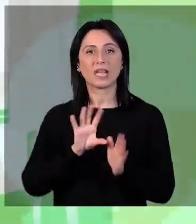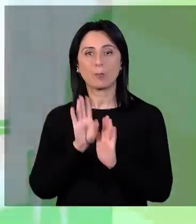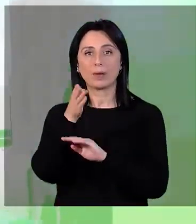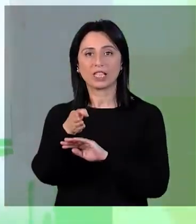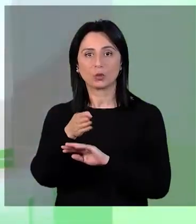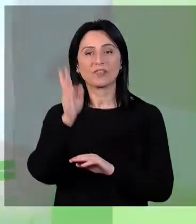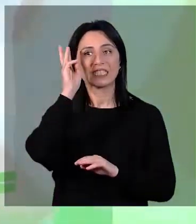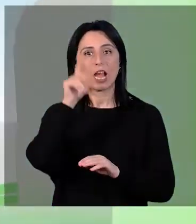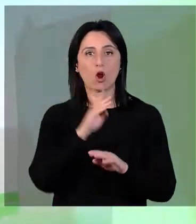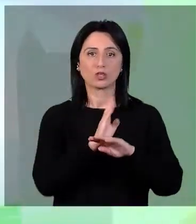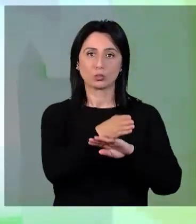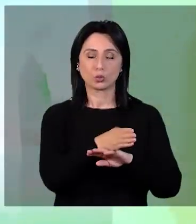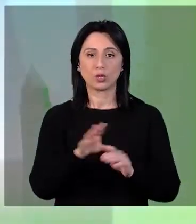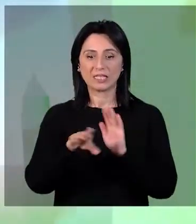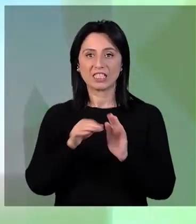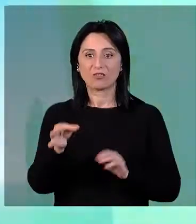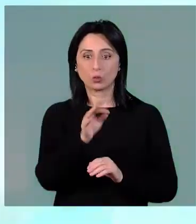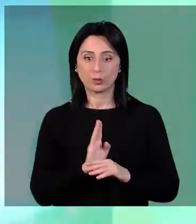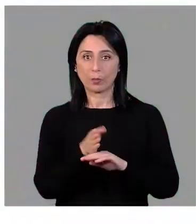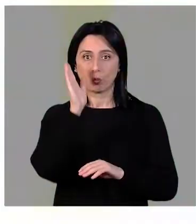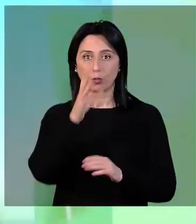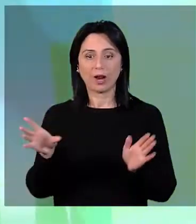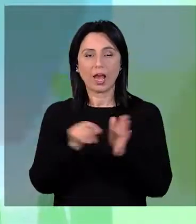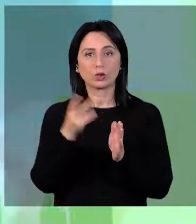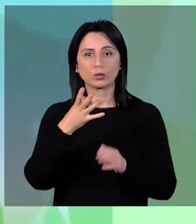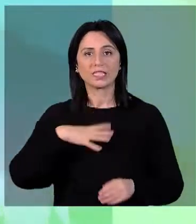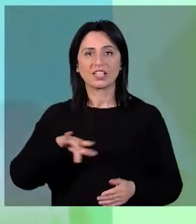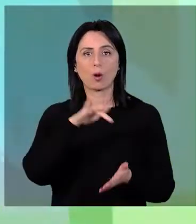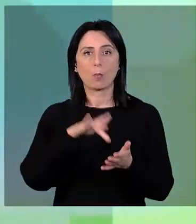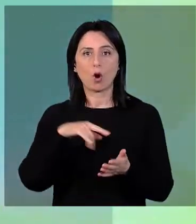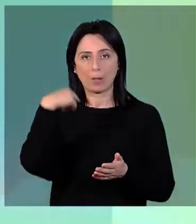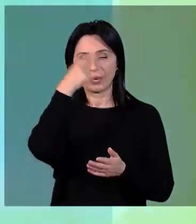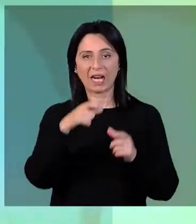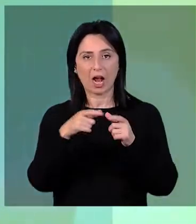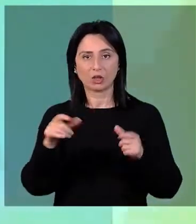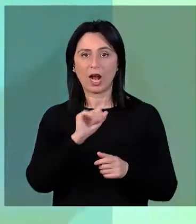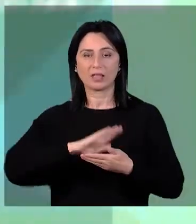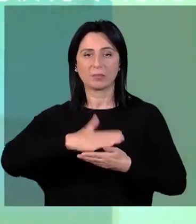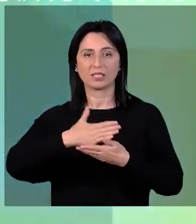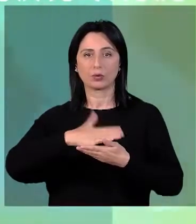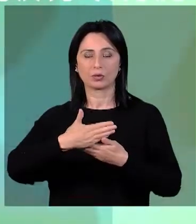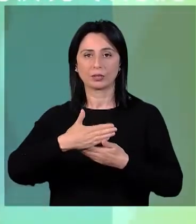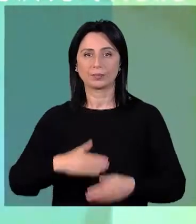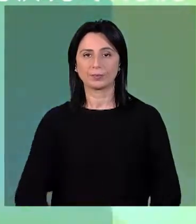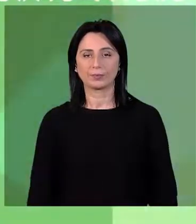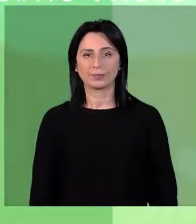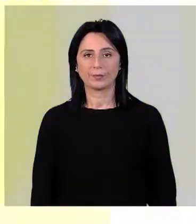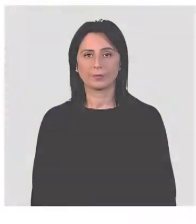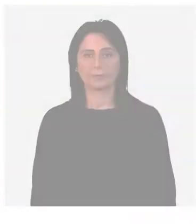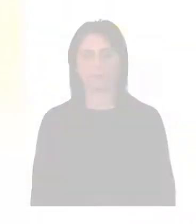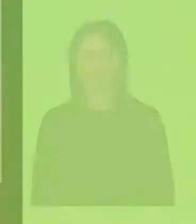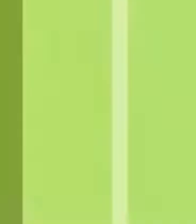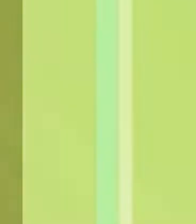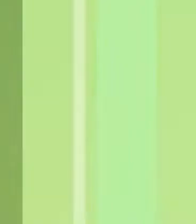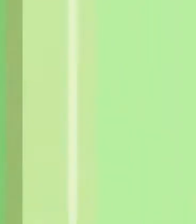საქართველოს დიპლომატიურ წარმომადგენლობაში ან საკონსულო დაწესებულებაში. საარჩევნო უბანზე მისვლისას თან უნდა იქონიოთ საქართველოს მოქალაქის პირადობის მოწმობა ან